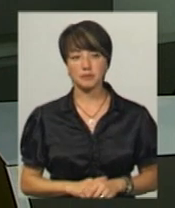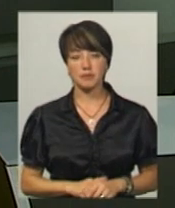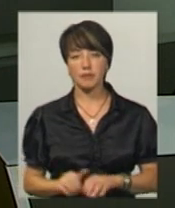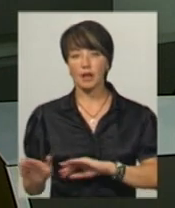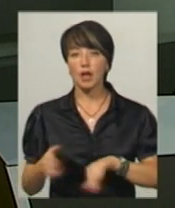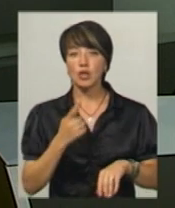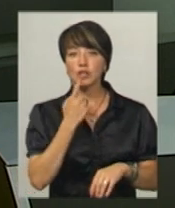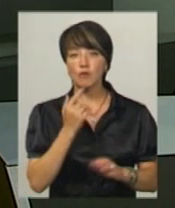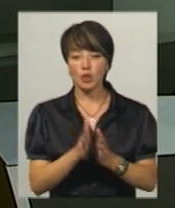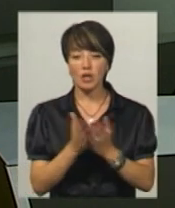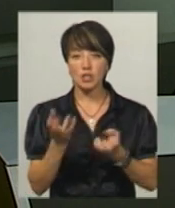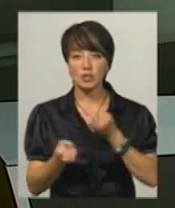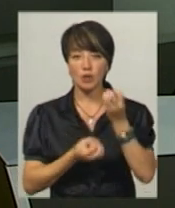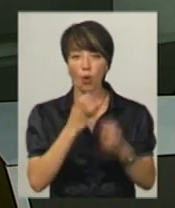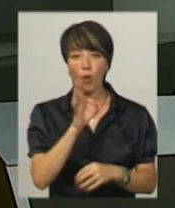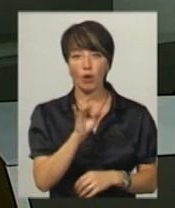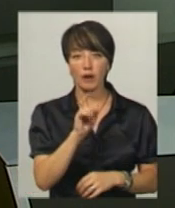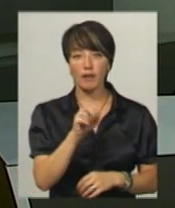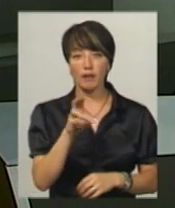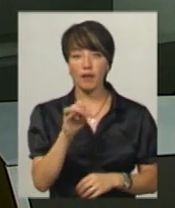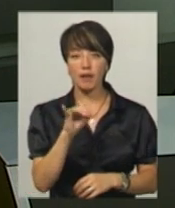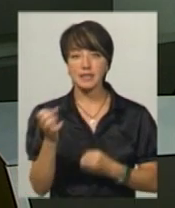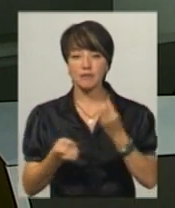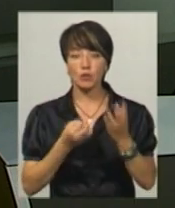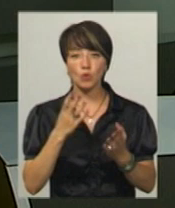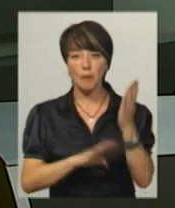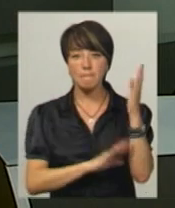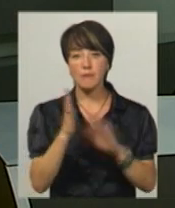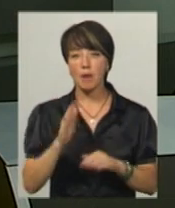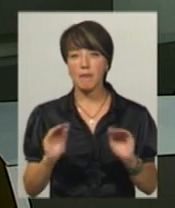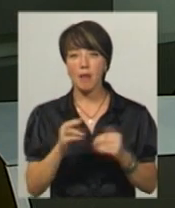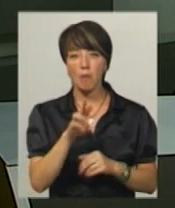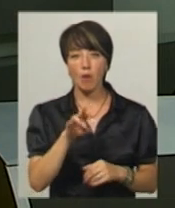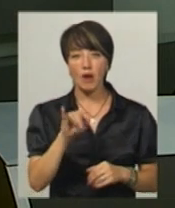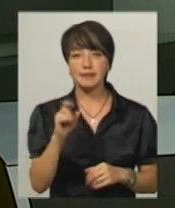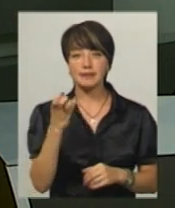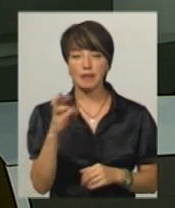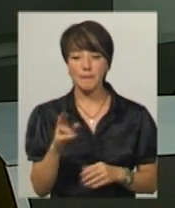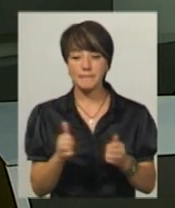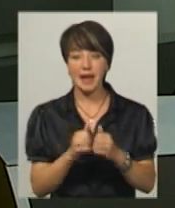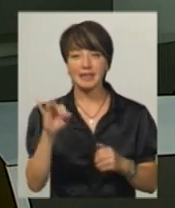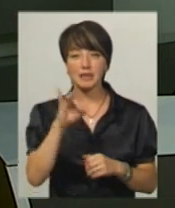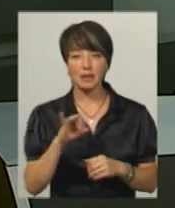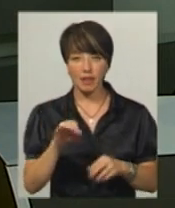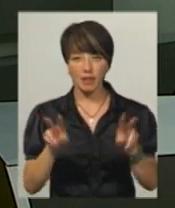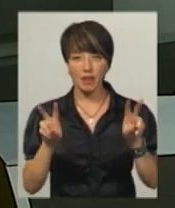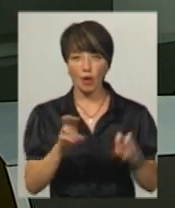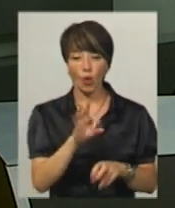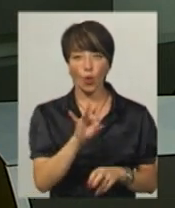Червонокнижні орхідеї цвітуть у Національному природному парку Мале Полісся поблизу Ізяслава. Їхня наукова назва –